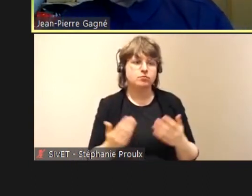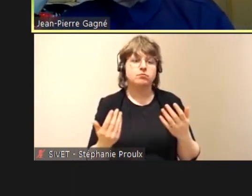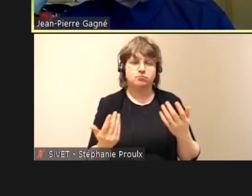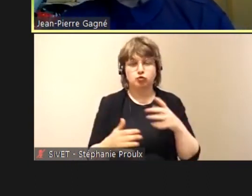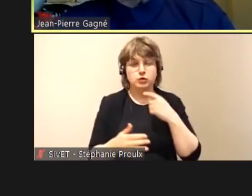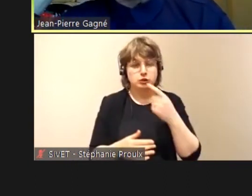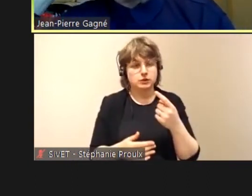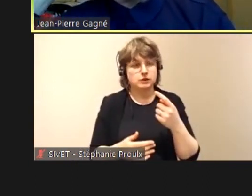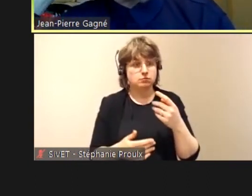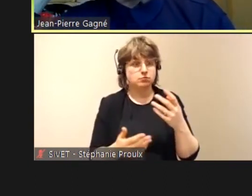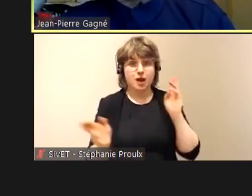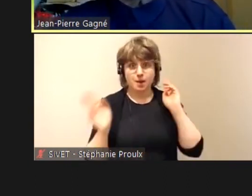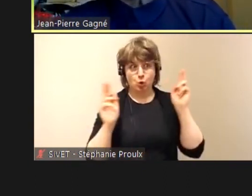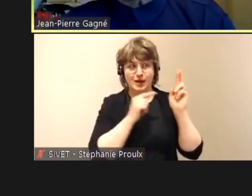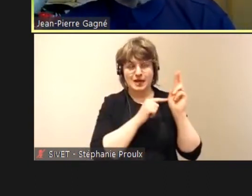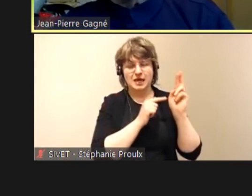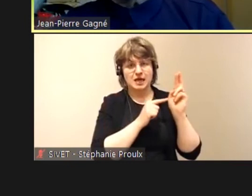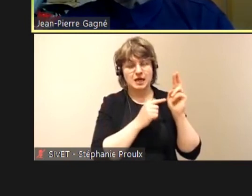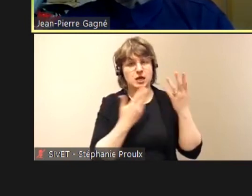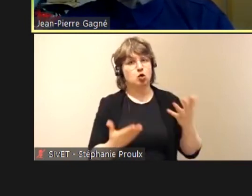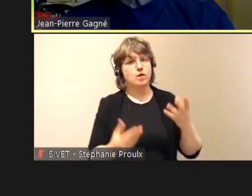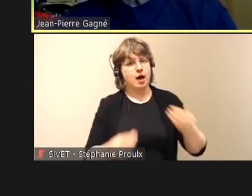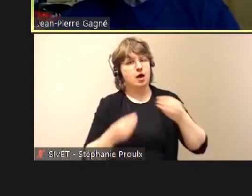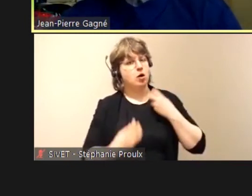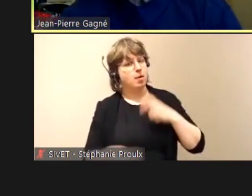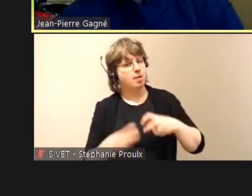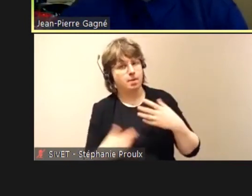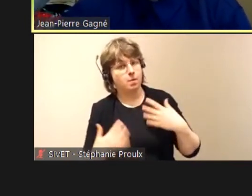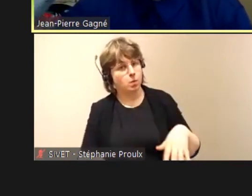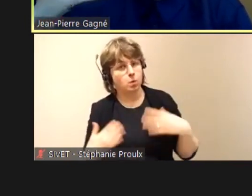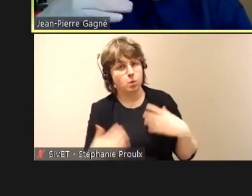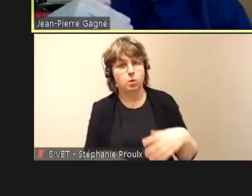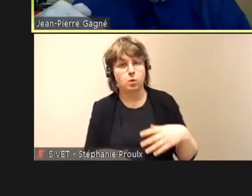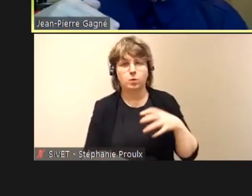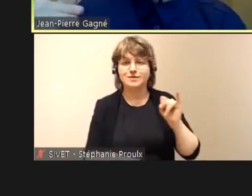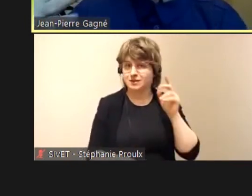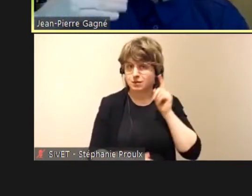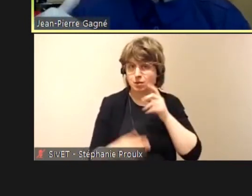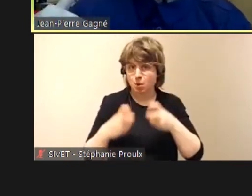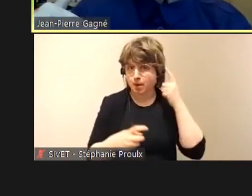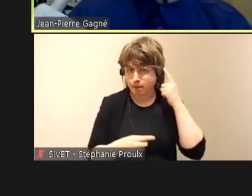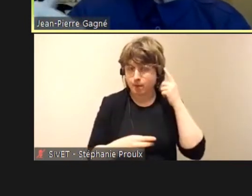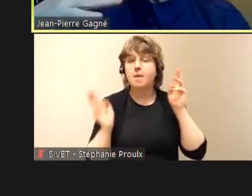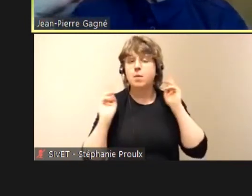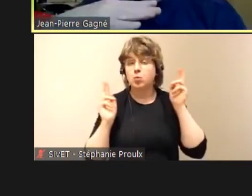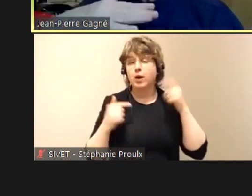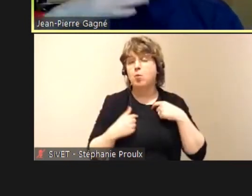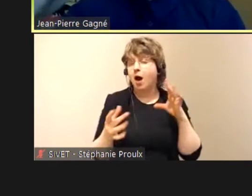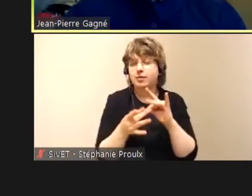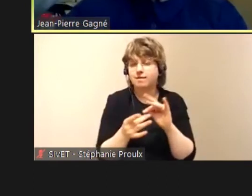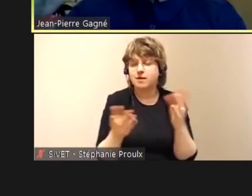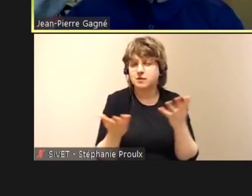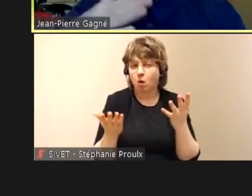le bruit, c'est probablement ce qu'il y a de plus nuisible à une personne qui a une déficience auditive. Puis le bruit, dans notre définition du bruit, ma définition du bruit,